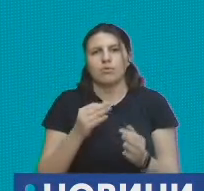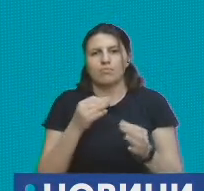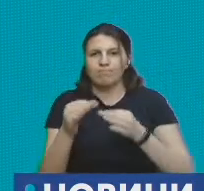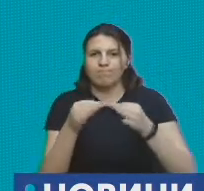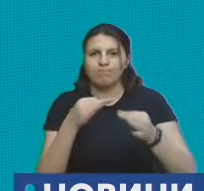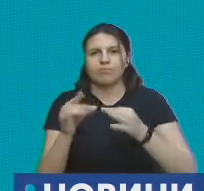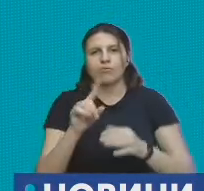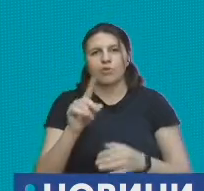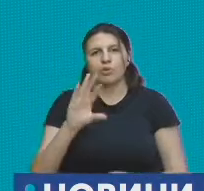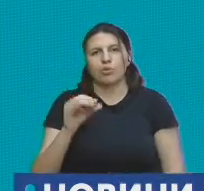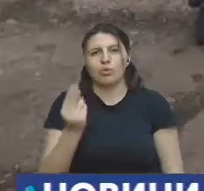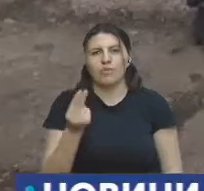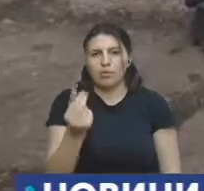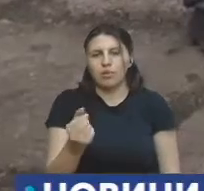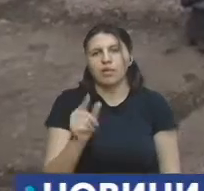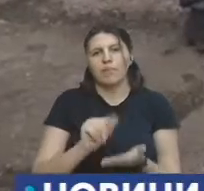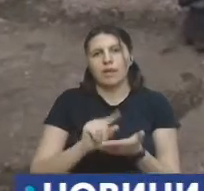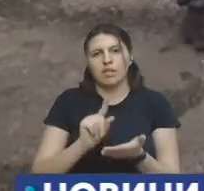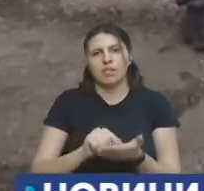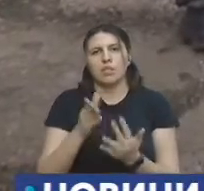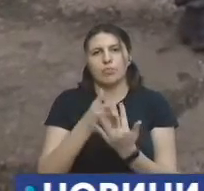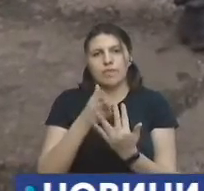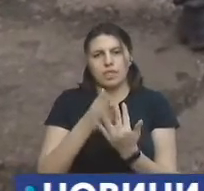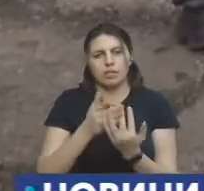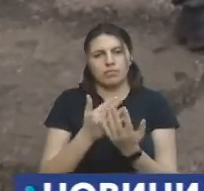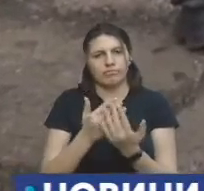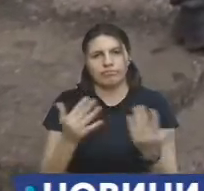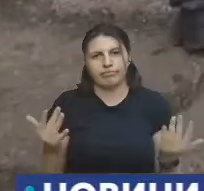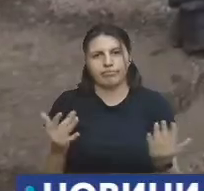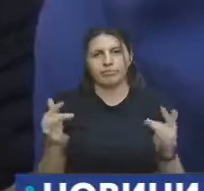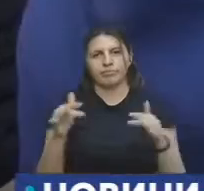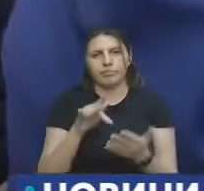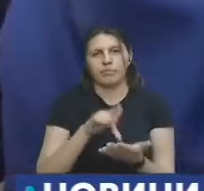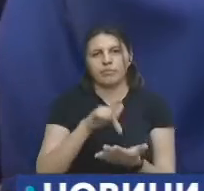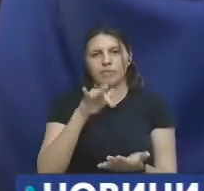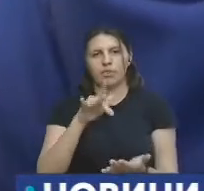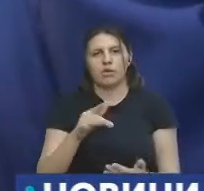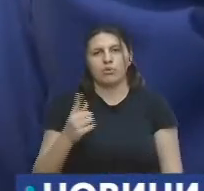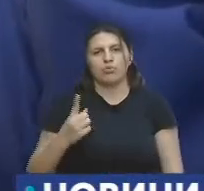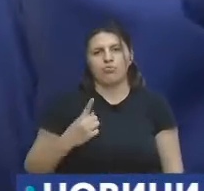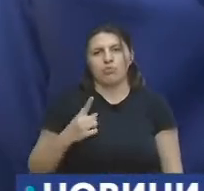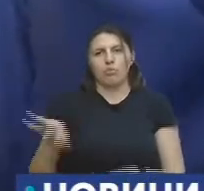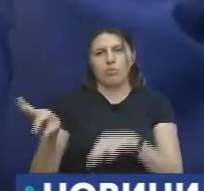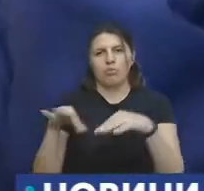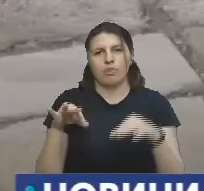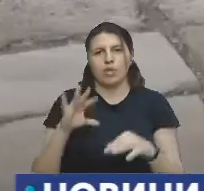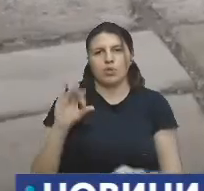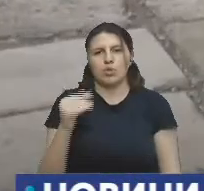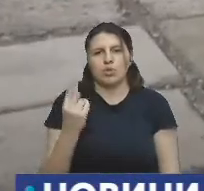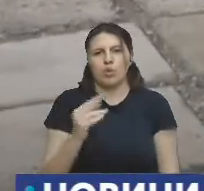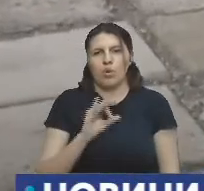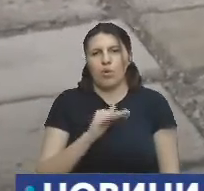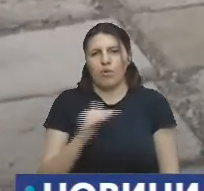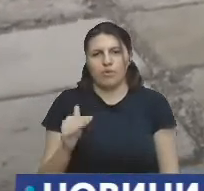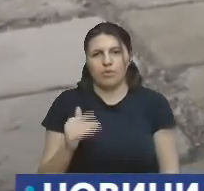субсидій тощо. Жителі Іванівського зібралися у центрі села. Чекають на мобільний соціальний офіс, який вперше приїхав до цього